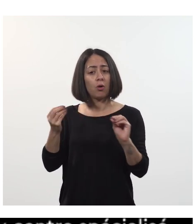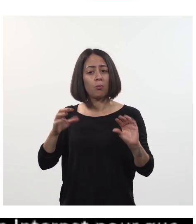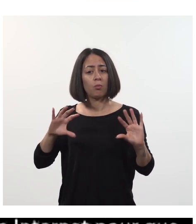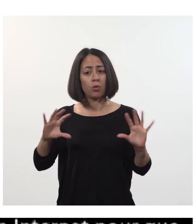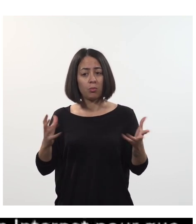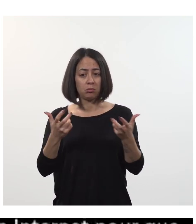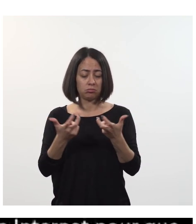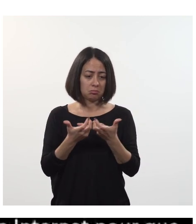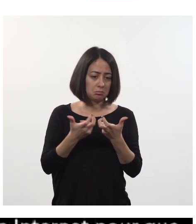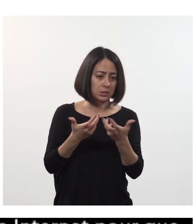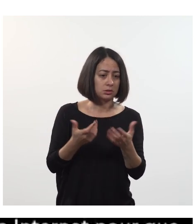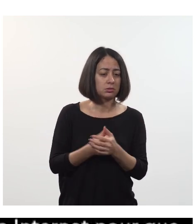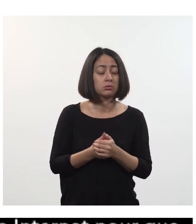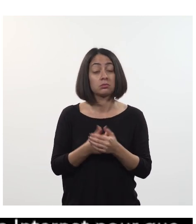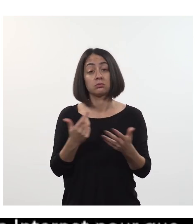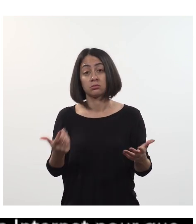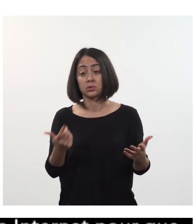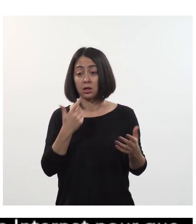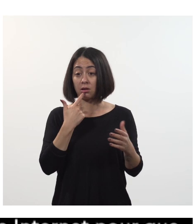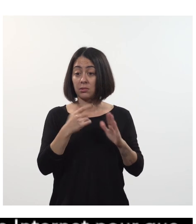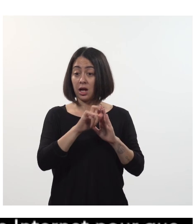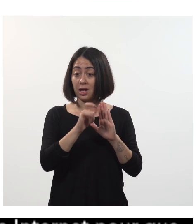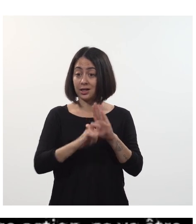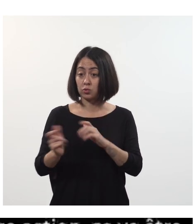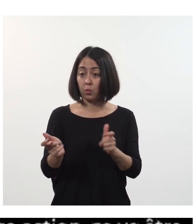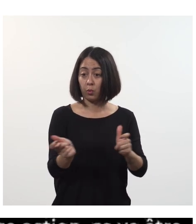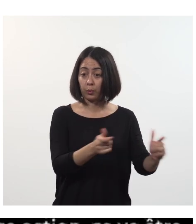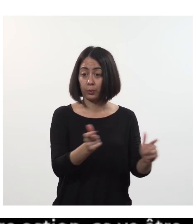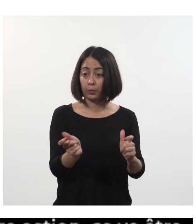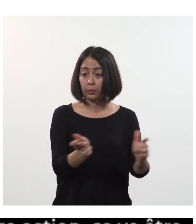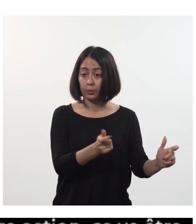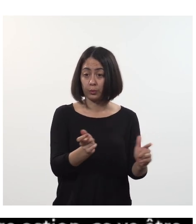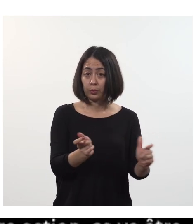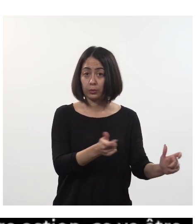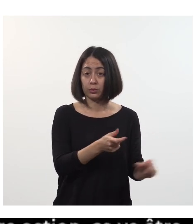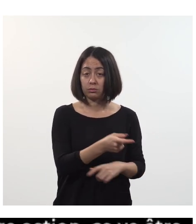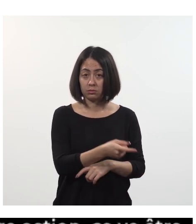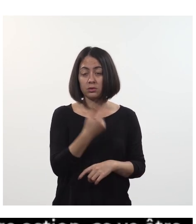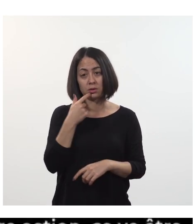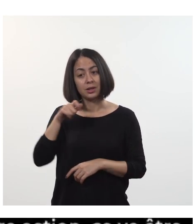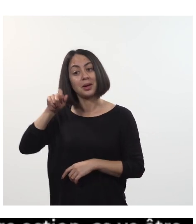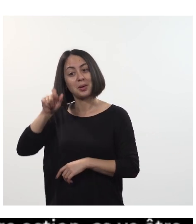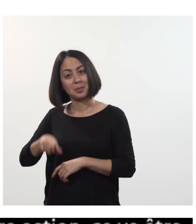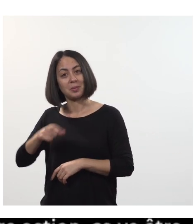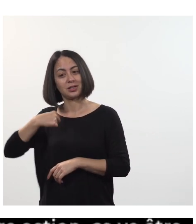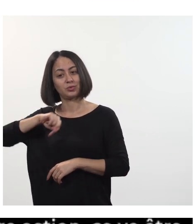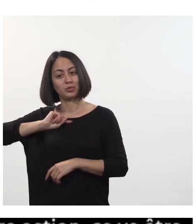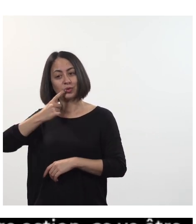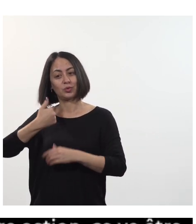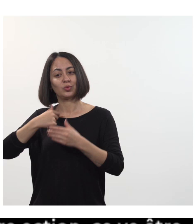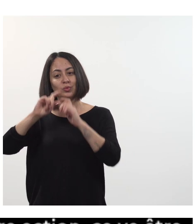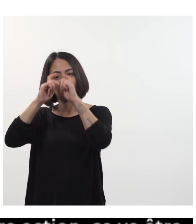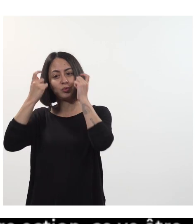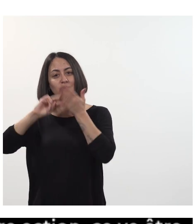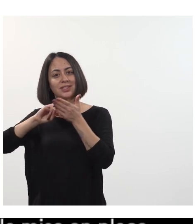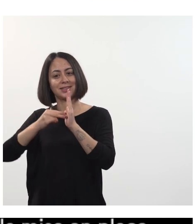aider à améliorer la prestation restauration à l'aide de la participation d'une diététicienne aux commissions de menus.